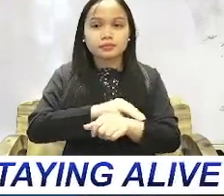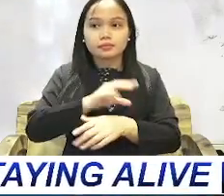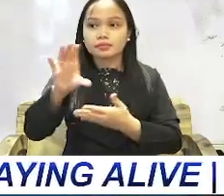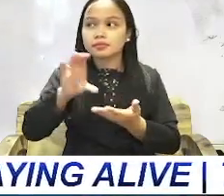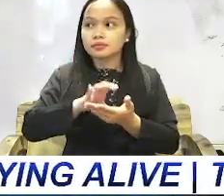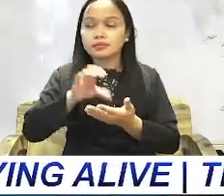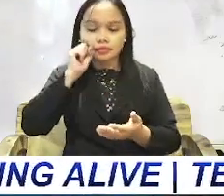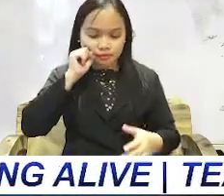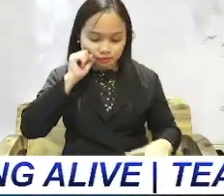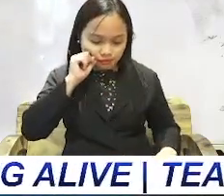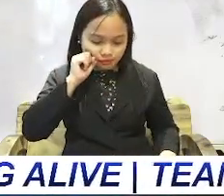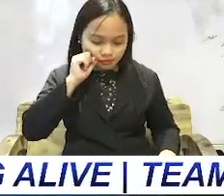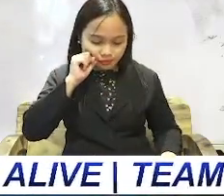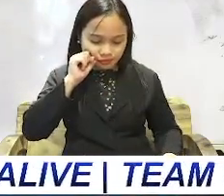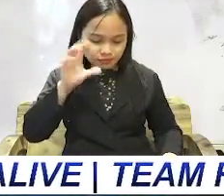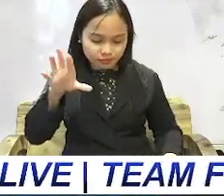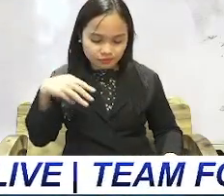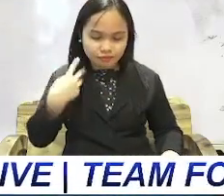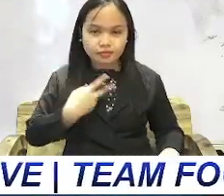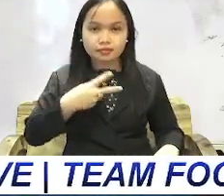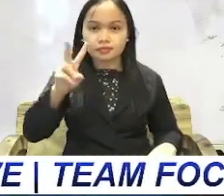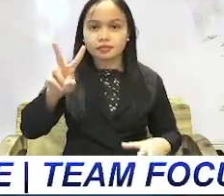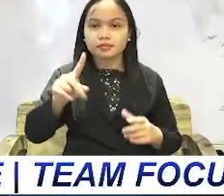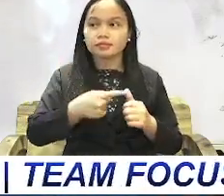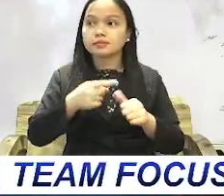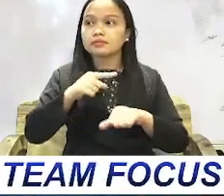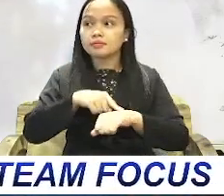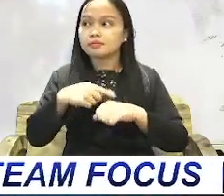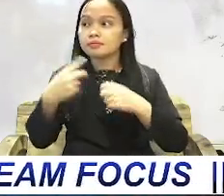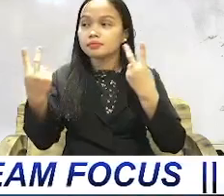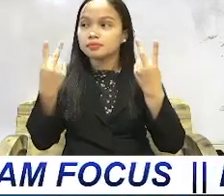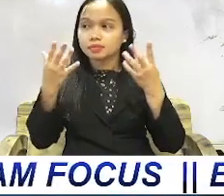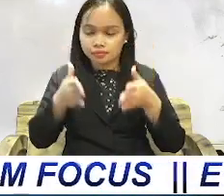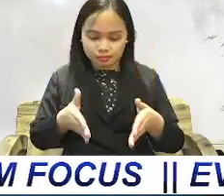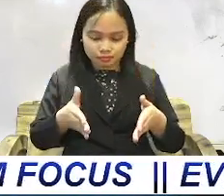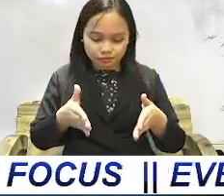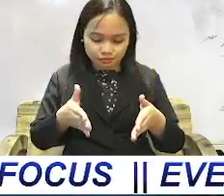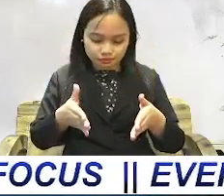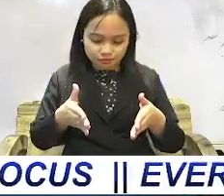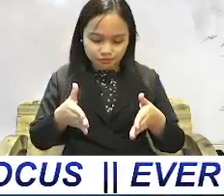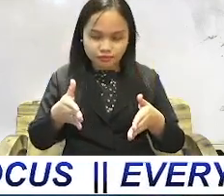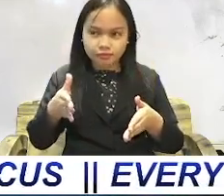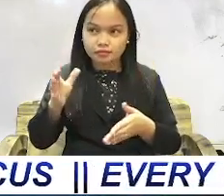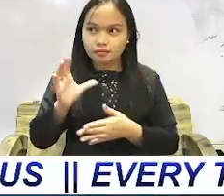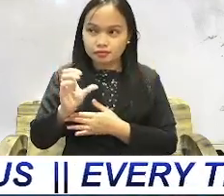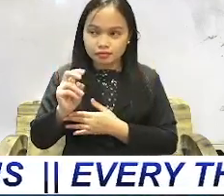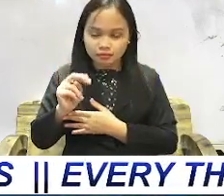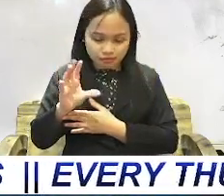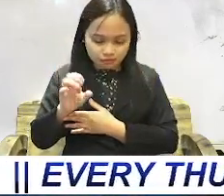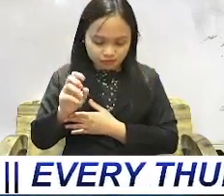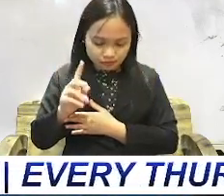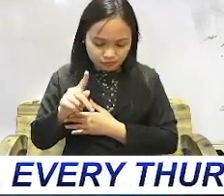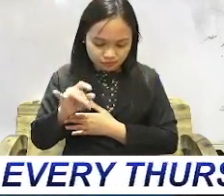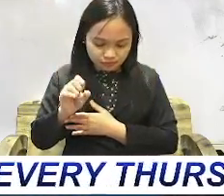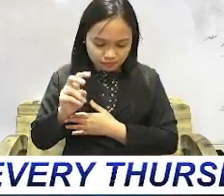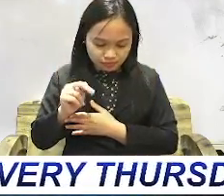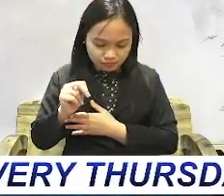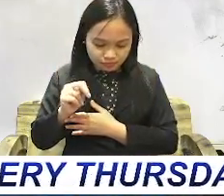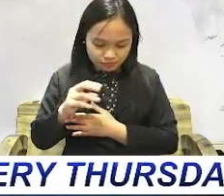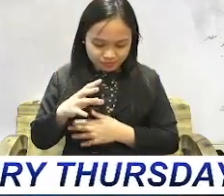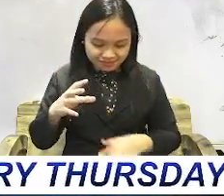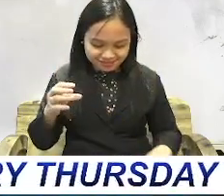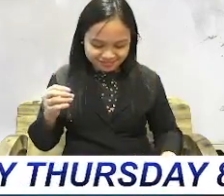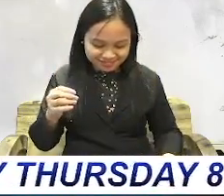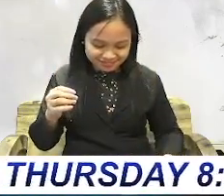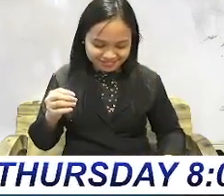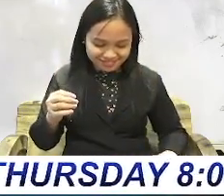Sister Chanel, ay meron tayong dalawang first-time visitors. Amen. Si Raven Concepcion, yeah. Si Jacob Bilbao. And